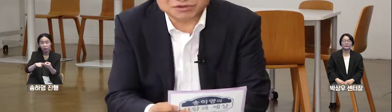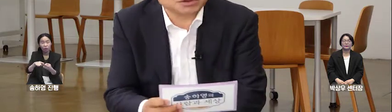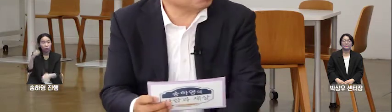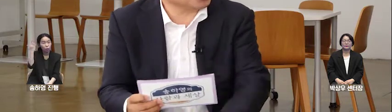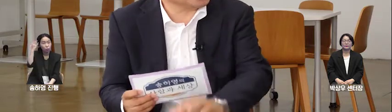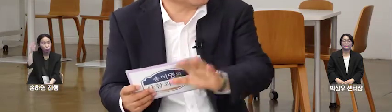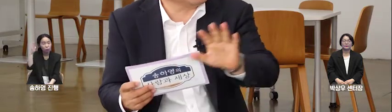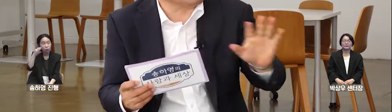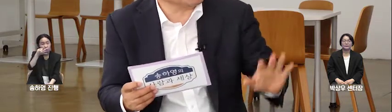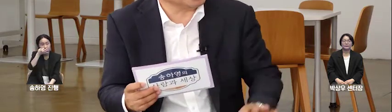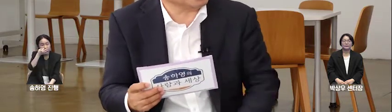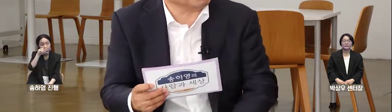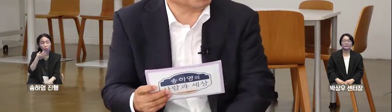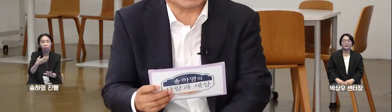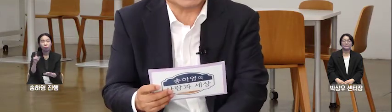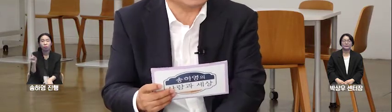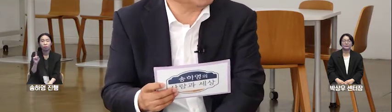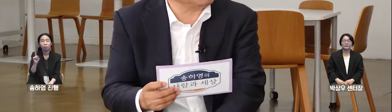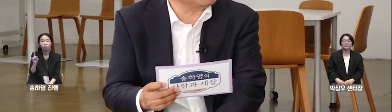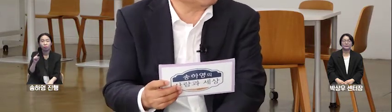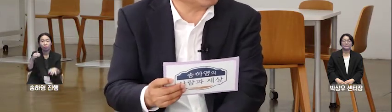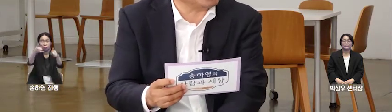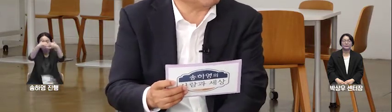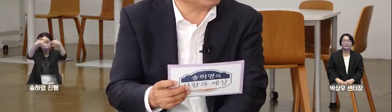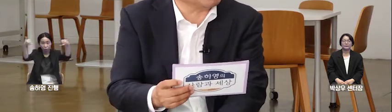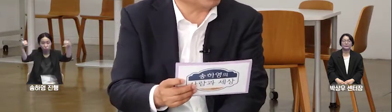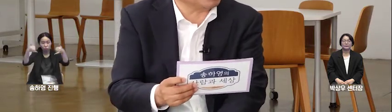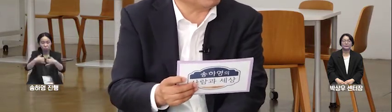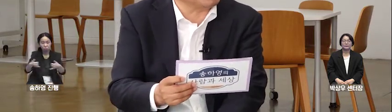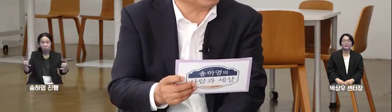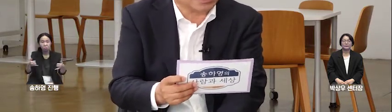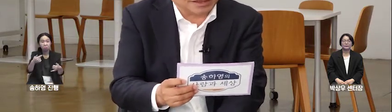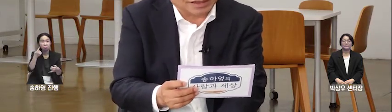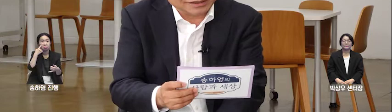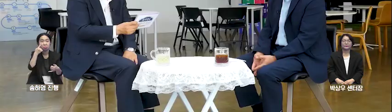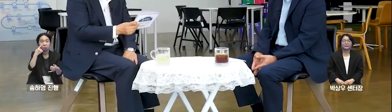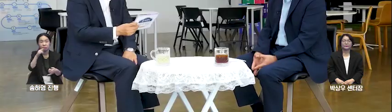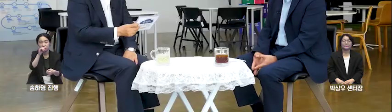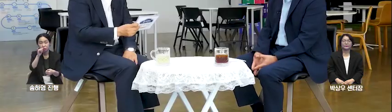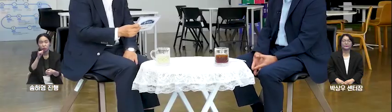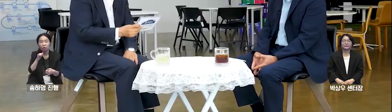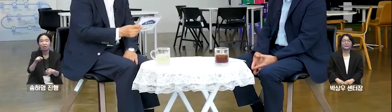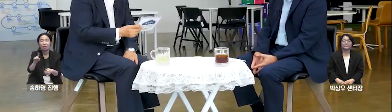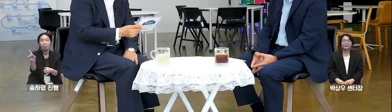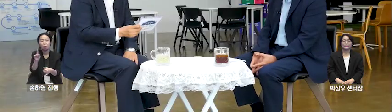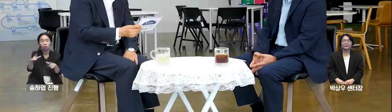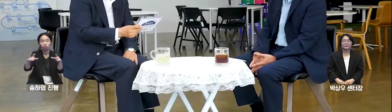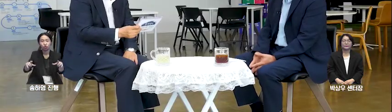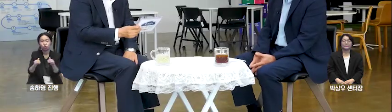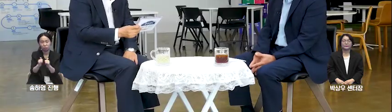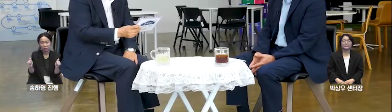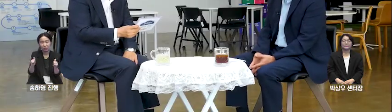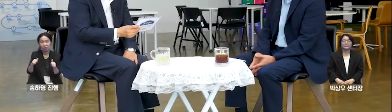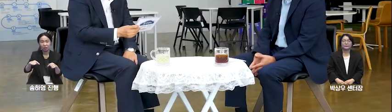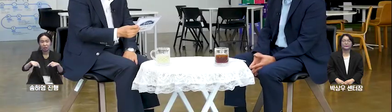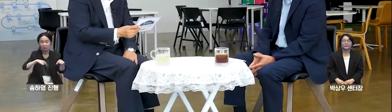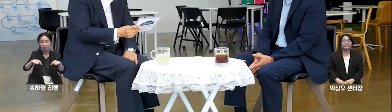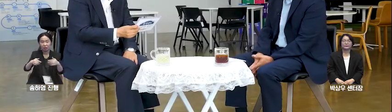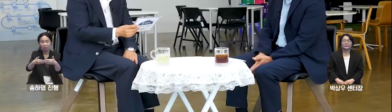이런 것이 요즘 보니까 이 동네 뭐 시내에도 현수막이 많이 붙어 있기도 하고 네. 뭐 하는데 그게 주민자치회라는 거군요. 네. 네. 아